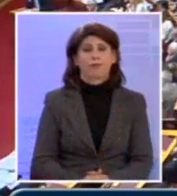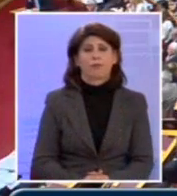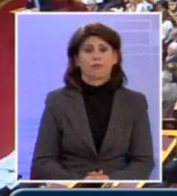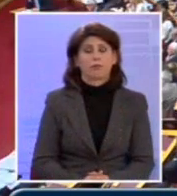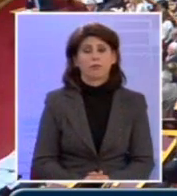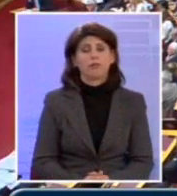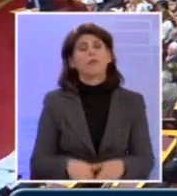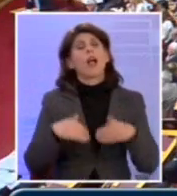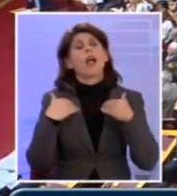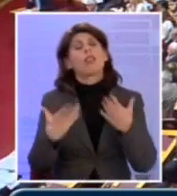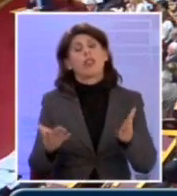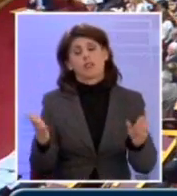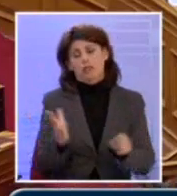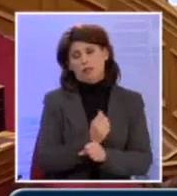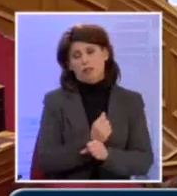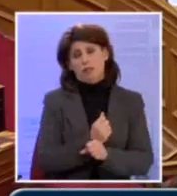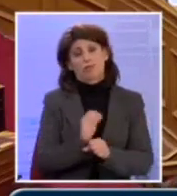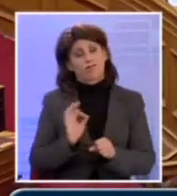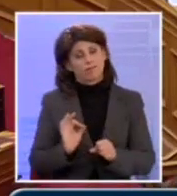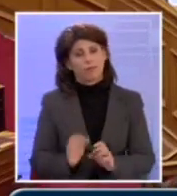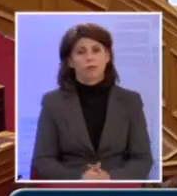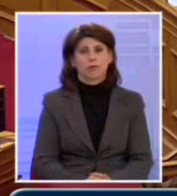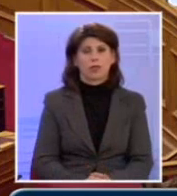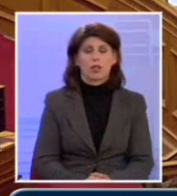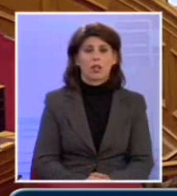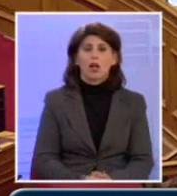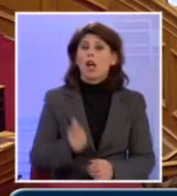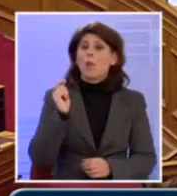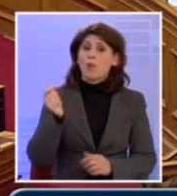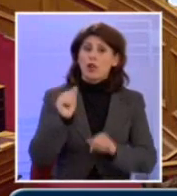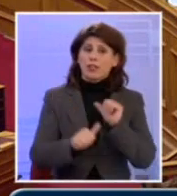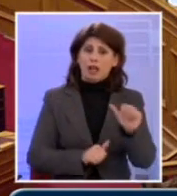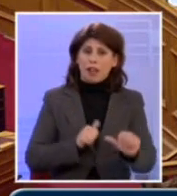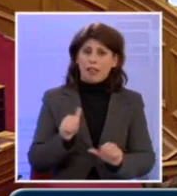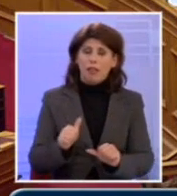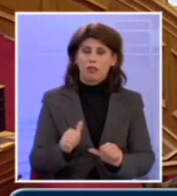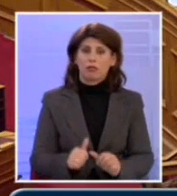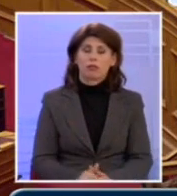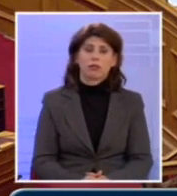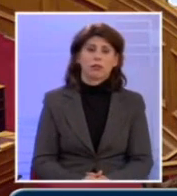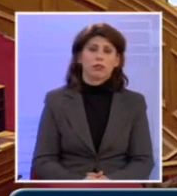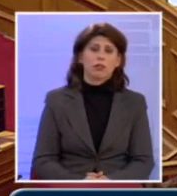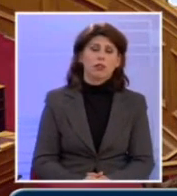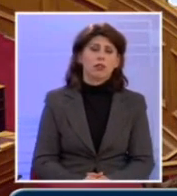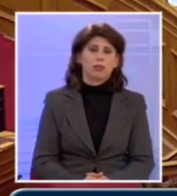Δεν θα τα καταφέρουν όμως. Η πολιτική αλλαγή που